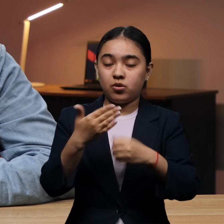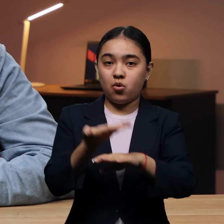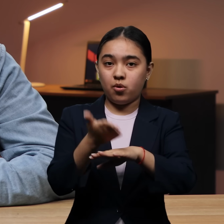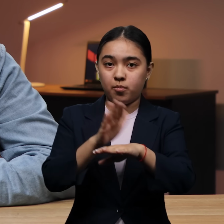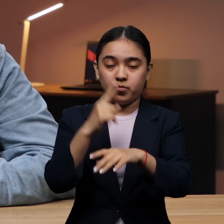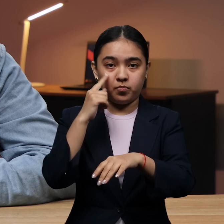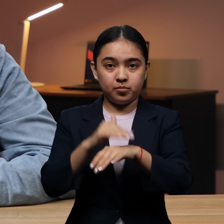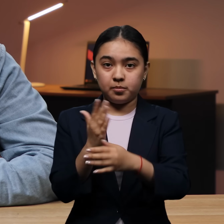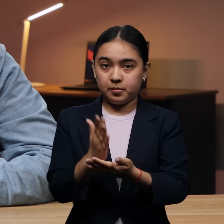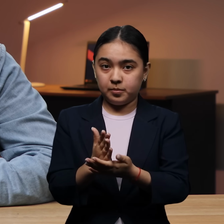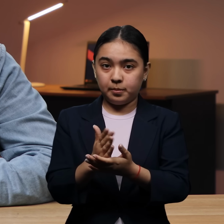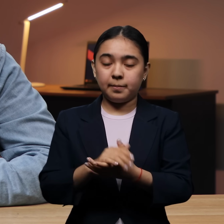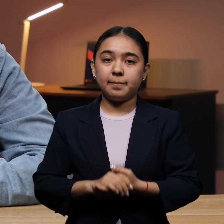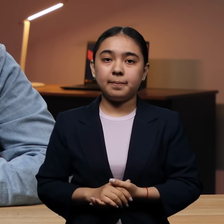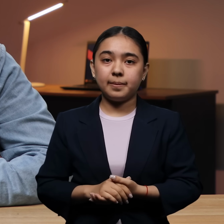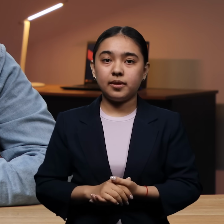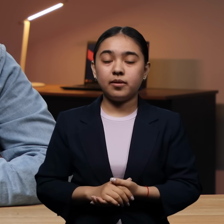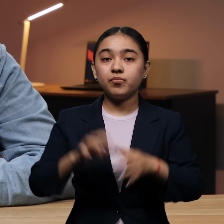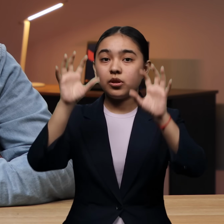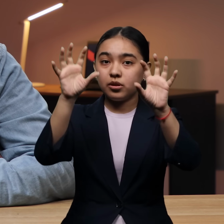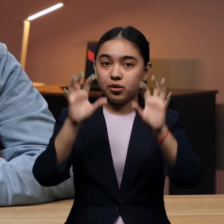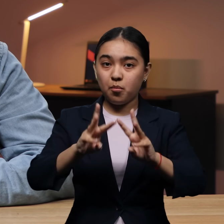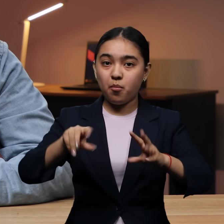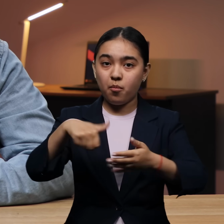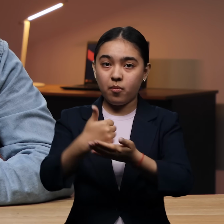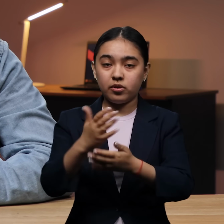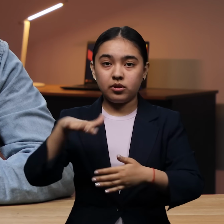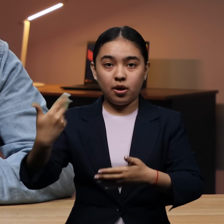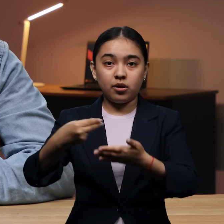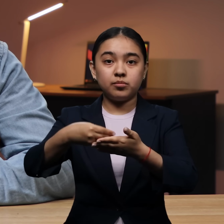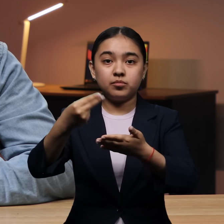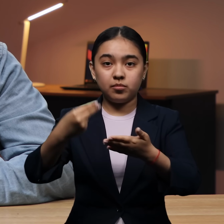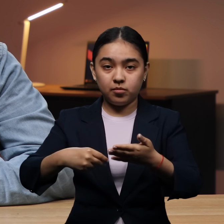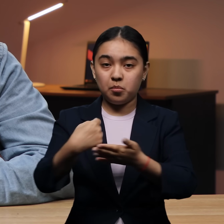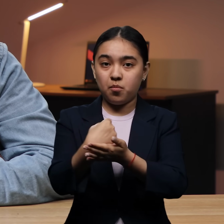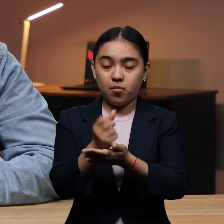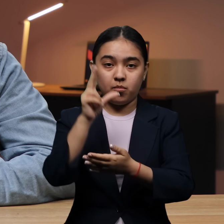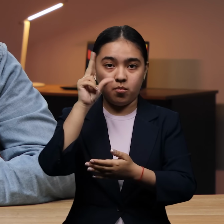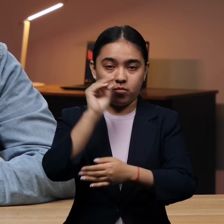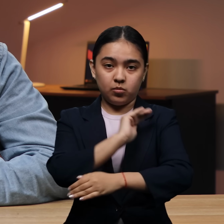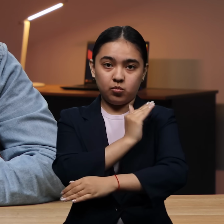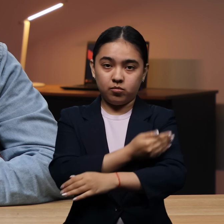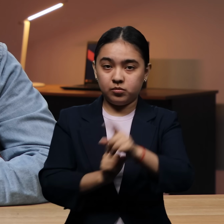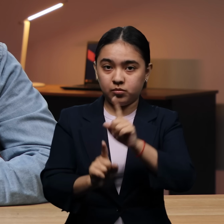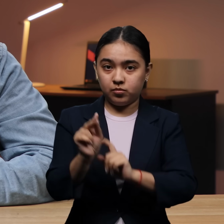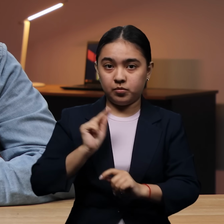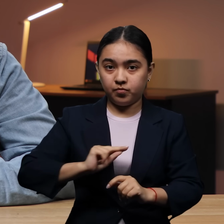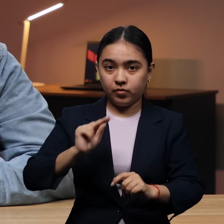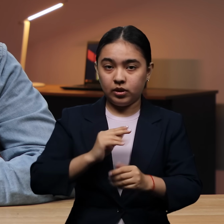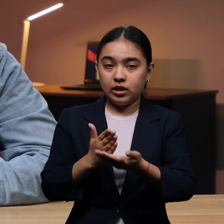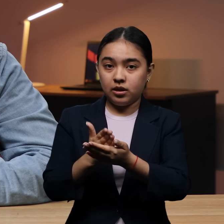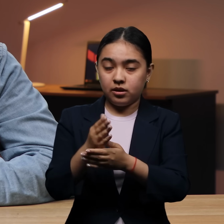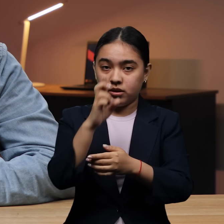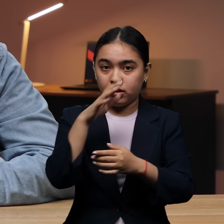jazolarni og'irlashtirish ham ko'zda tutilgan. Qonun prezident tomonidan imzolangach belgilangan muddatda kuchga